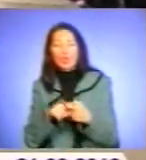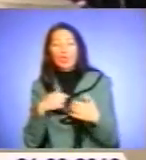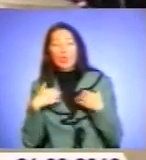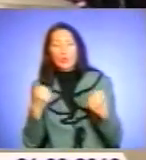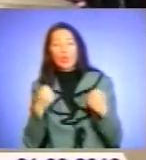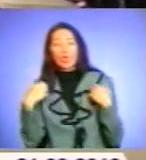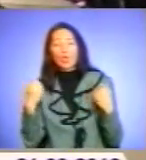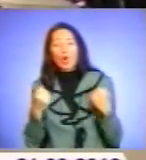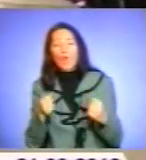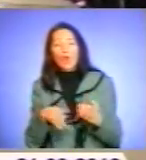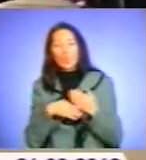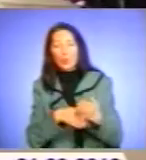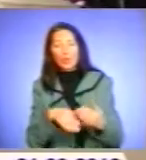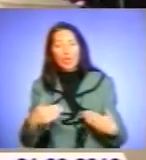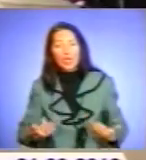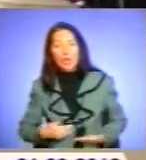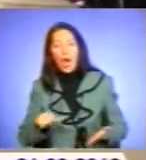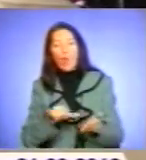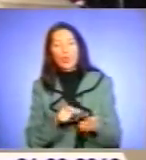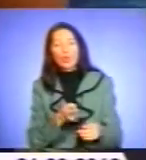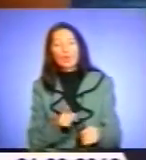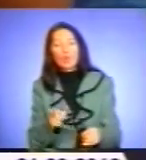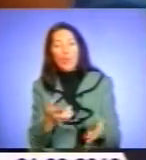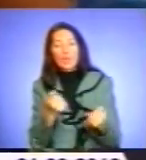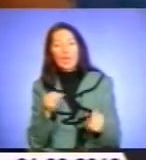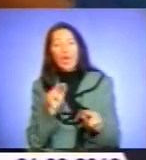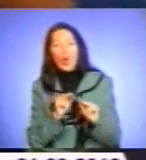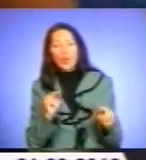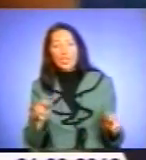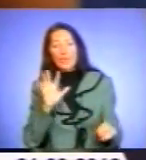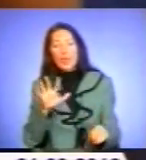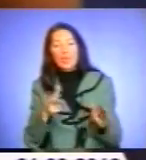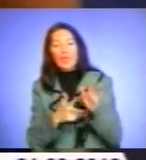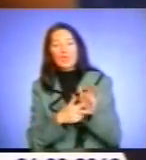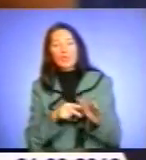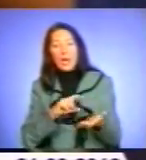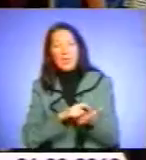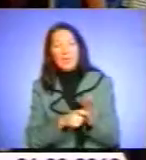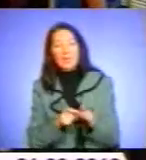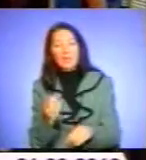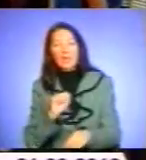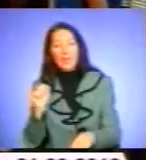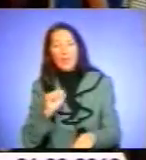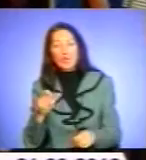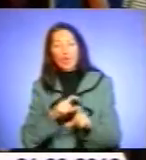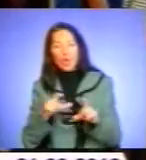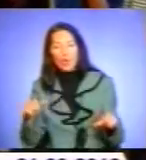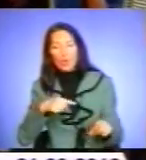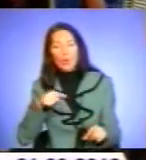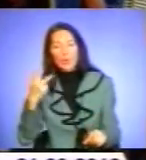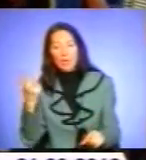способу життя. Участь у ньому взяли учні 5-8 класів Теребовлянської загальноосвітньої школи номер 3. На